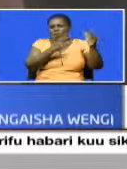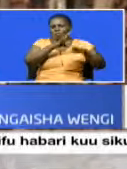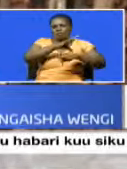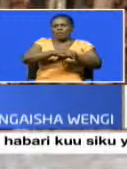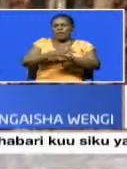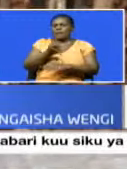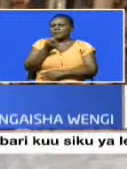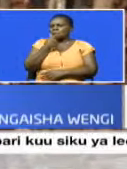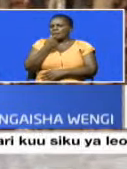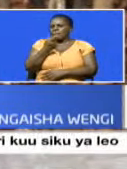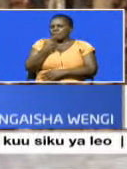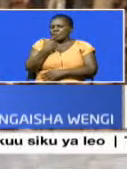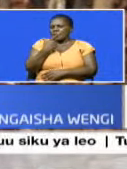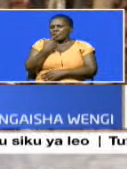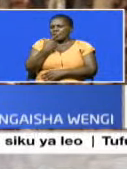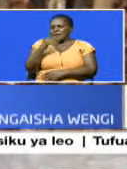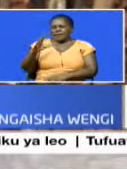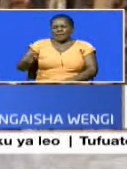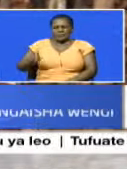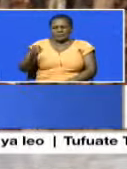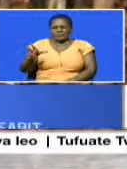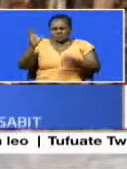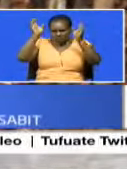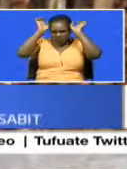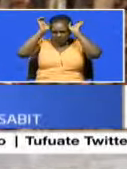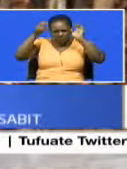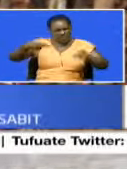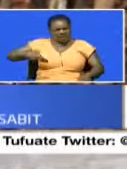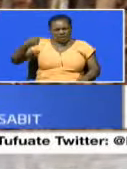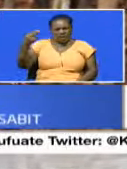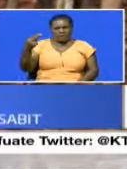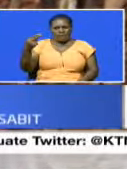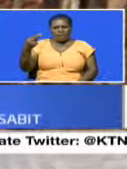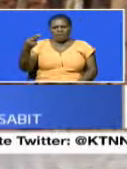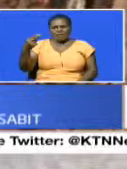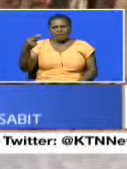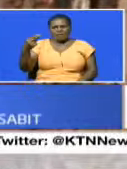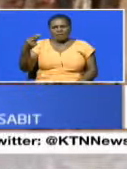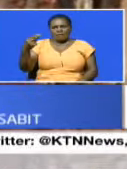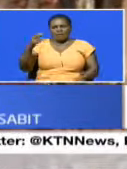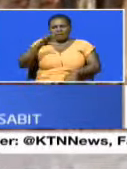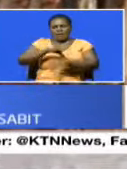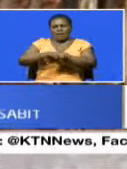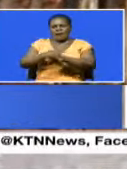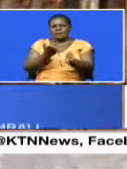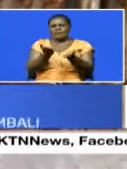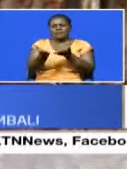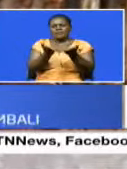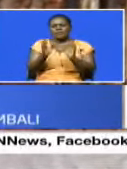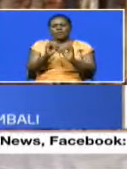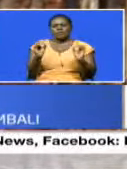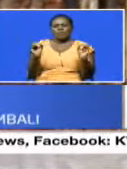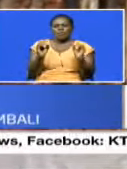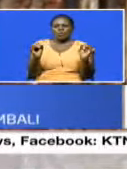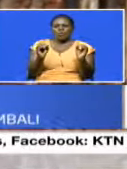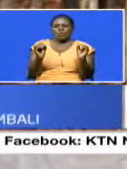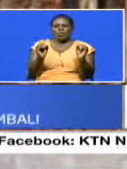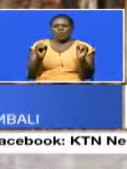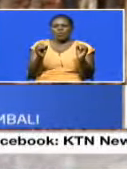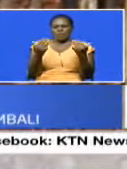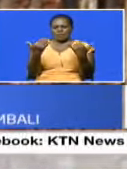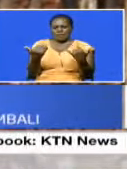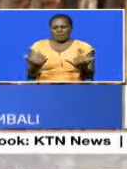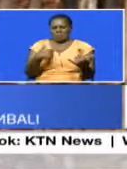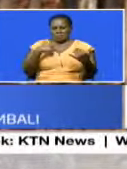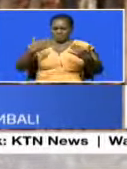tiba. Gharama ya matibabu Ethiopia ikawa juu. Sikupata huduma nilizohitaji. Lakini